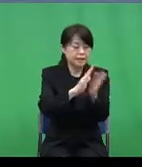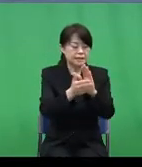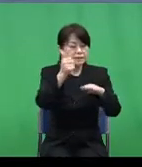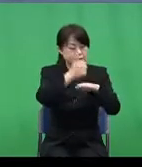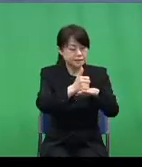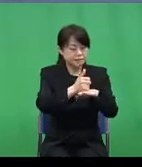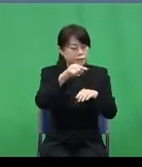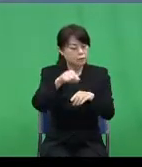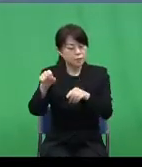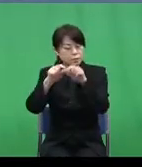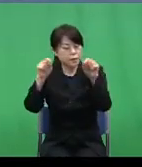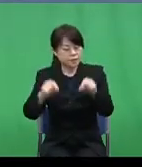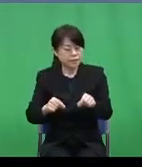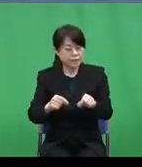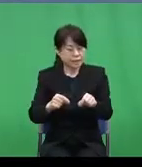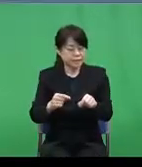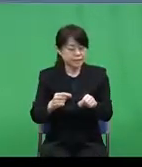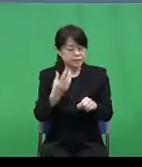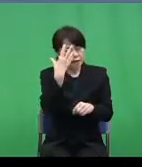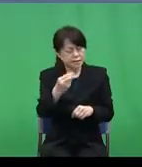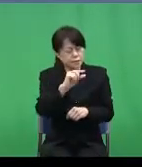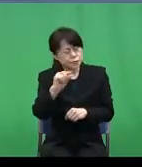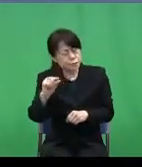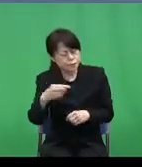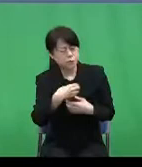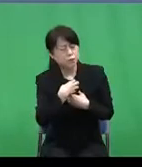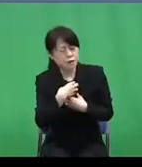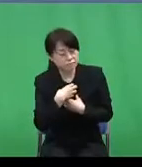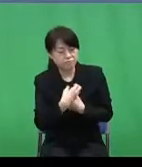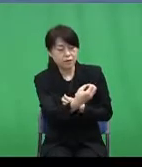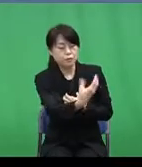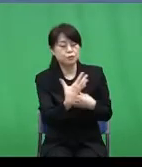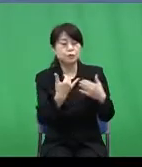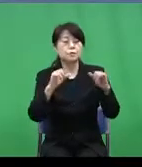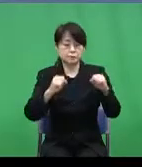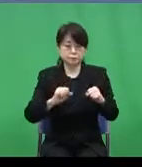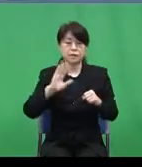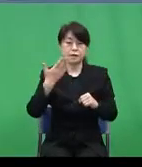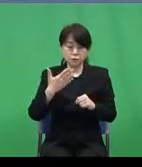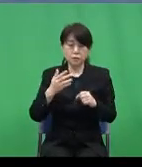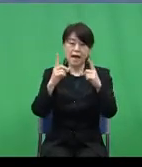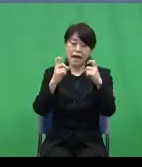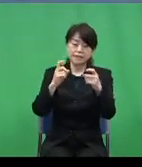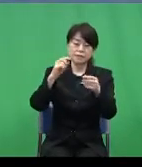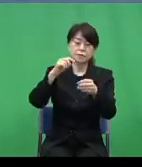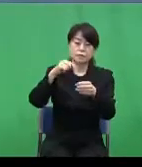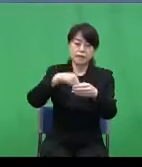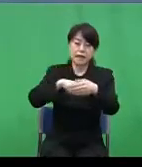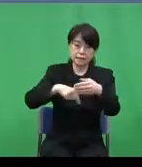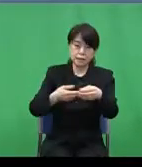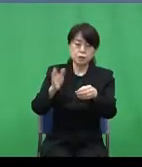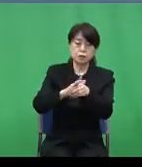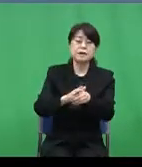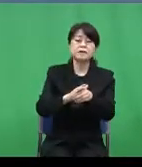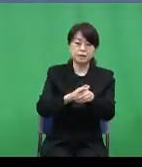関しては薄いんじゃないかと、ちょっと不安の声を出されたといらっしゃるんですけど、ただこの挨拶でどういったメッセージを出されたのすごく良かった